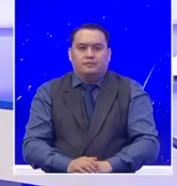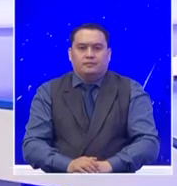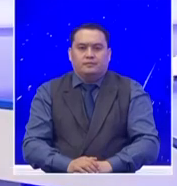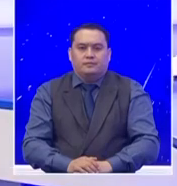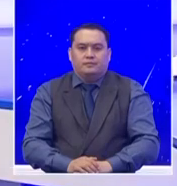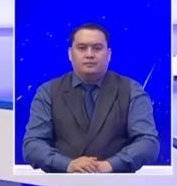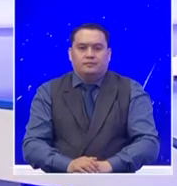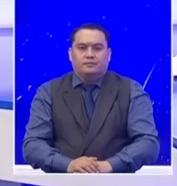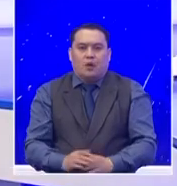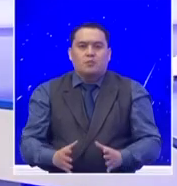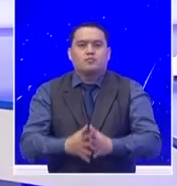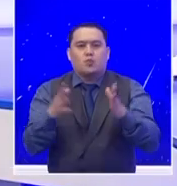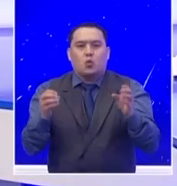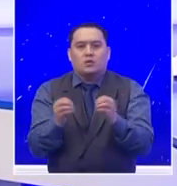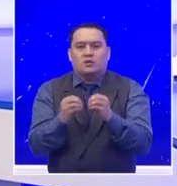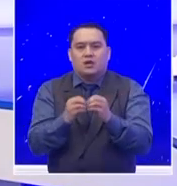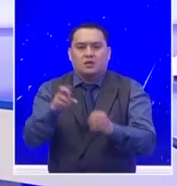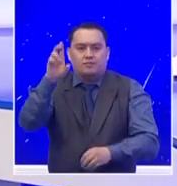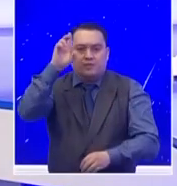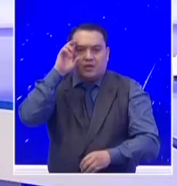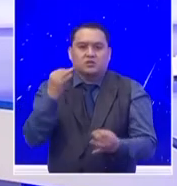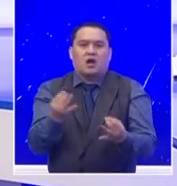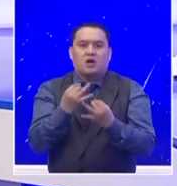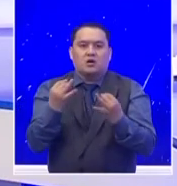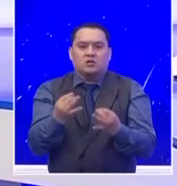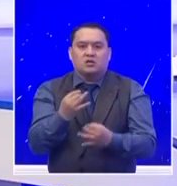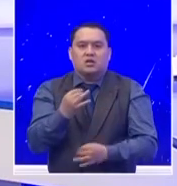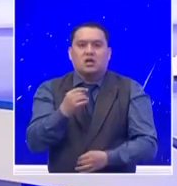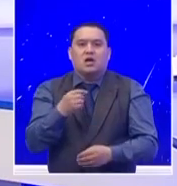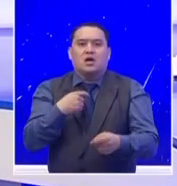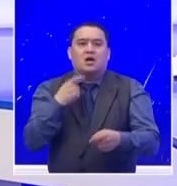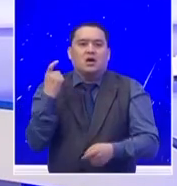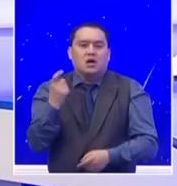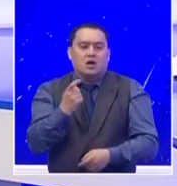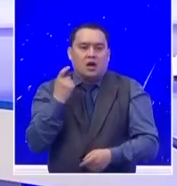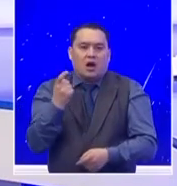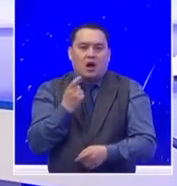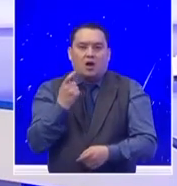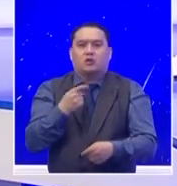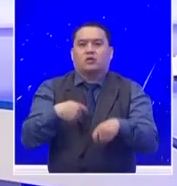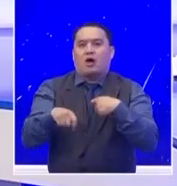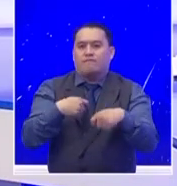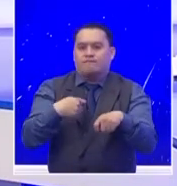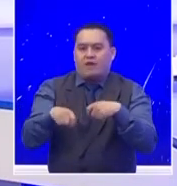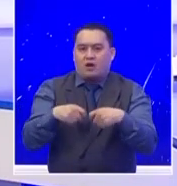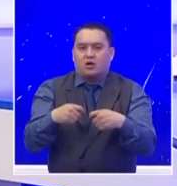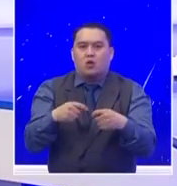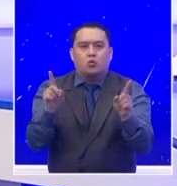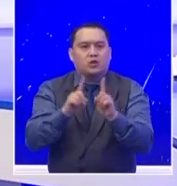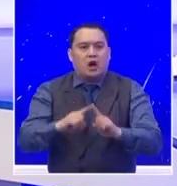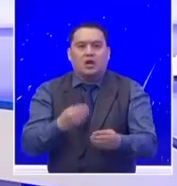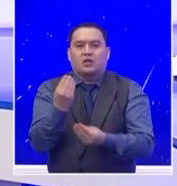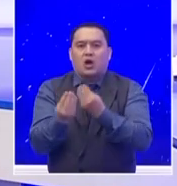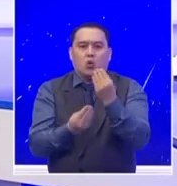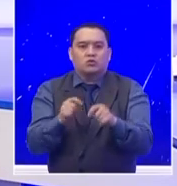Сделай сам своими руками. Более 10 стран мира заинтересованы в эко-товарах EcoWave Shop. Уникальные игрушки и аксессуары